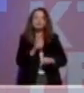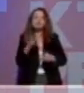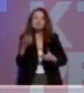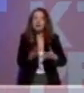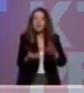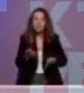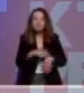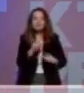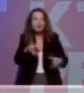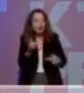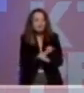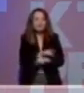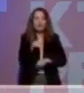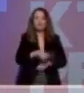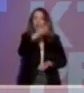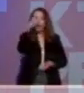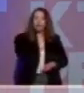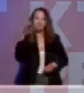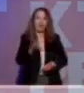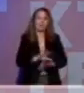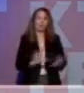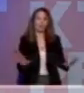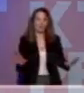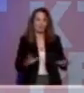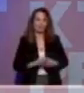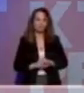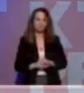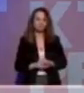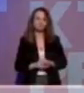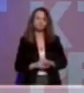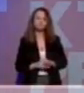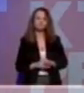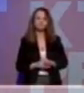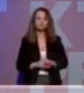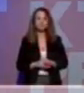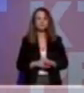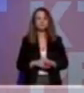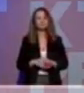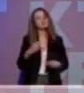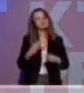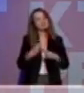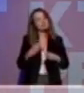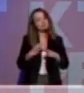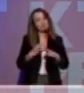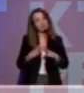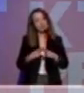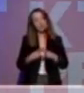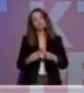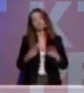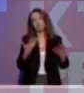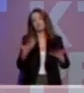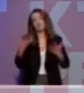μια αλυσίδα γεγονότων, θετικών γεγονότων για τη χώρα. Προδεκαημέρου ξεκίνησε επιτέλους η επένδυση